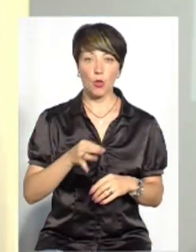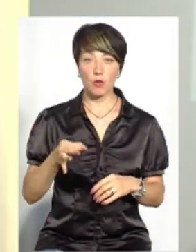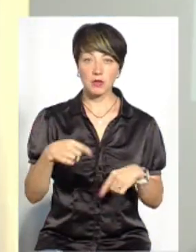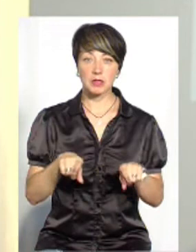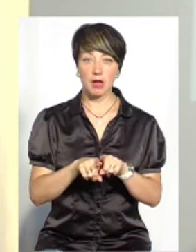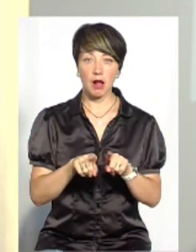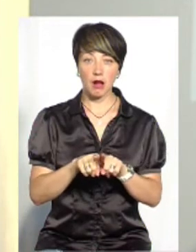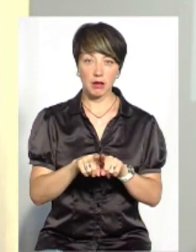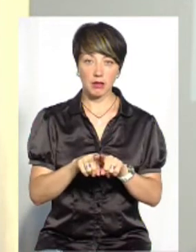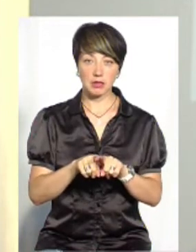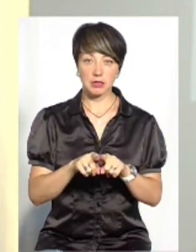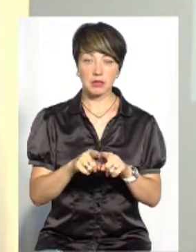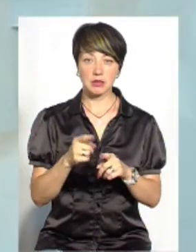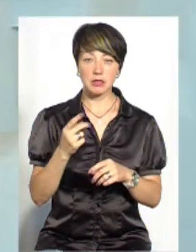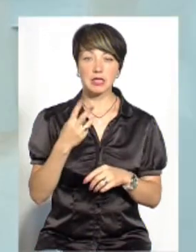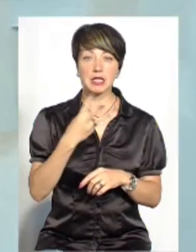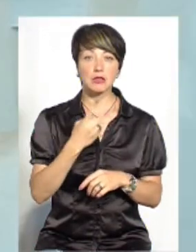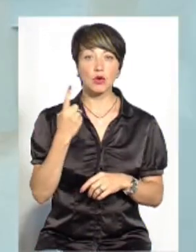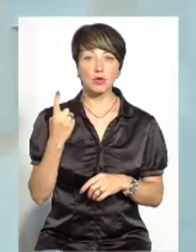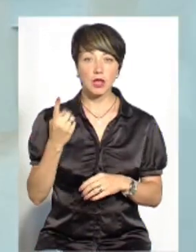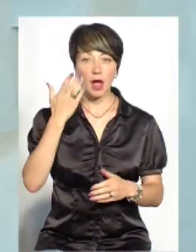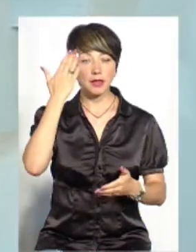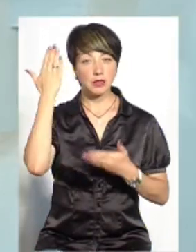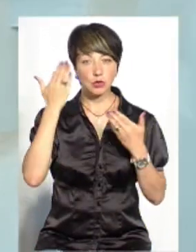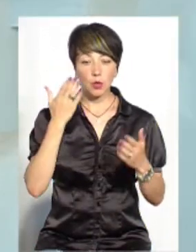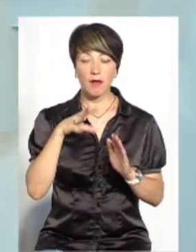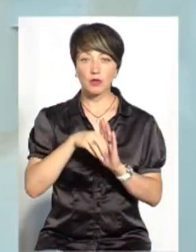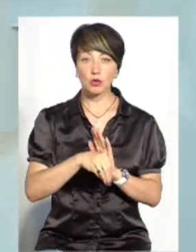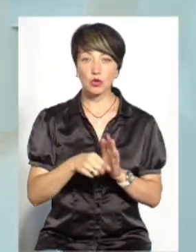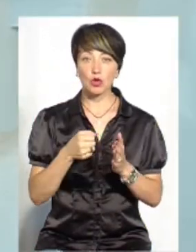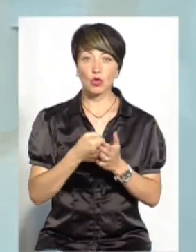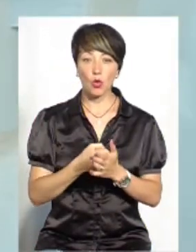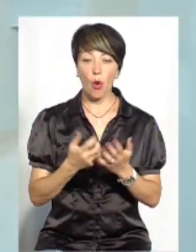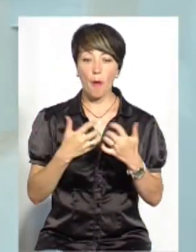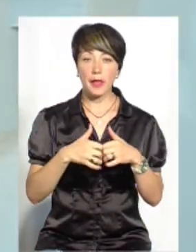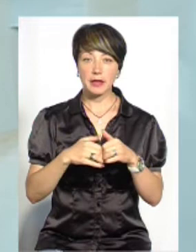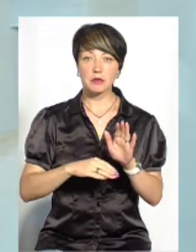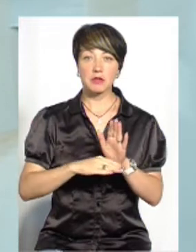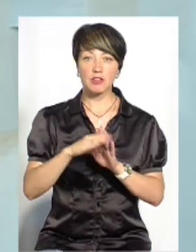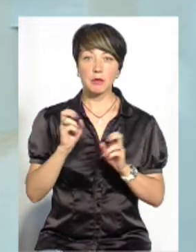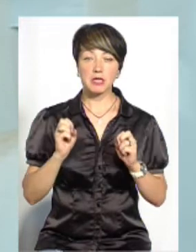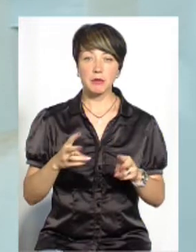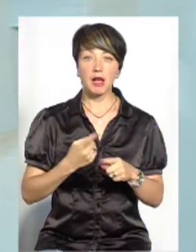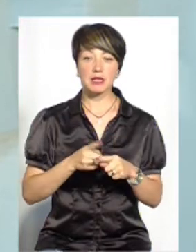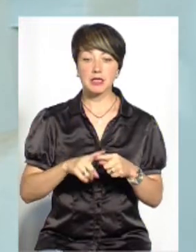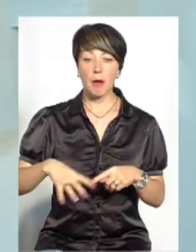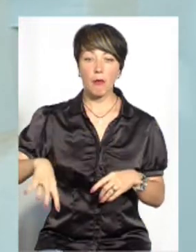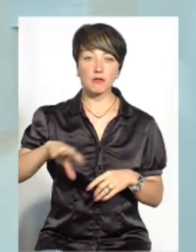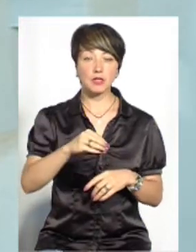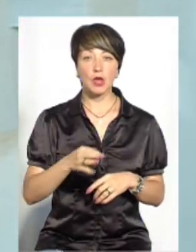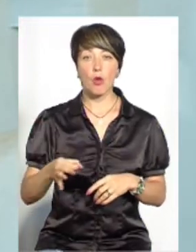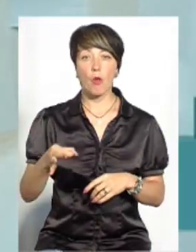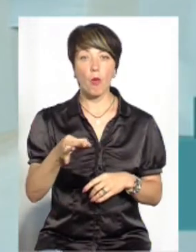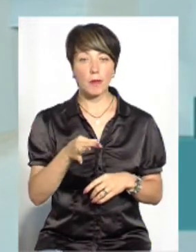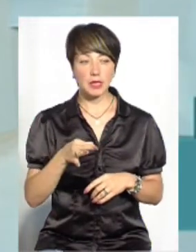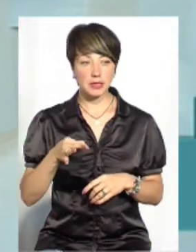області така цифра? Ну, 31 атракціон, який відноситься до обладнання підвищеної небезпеки, це по області, по